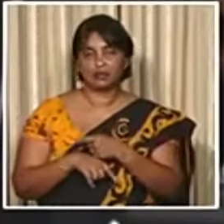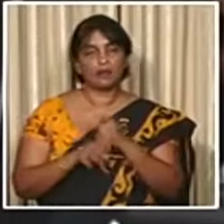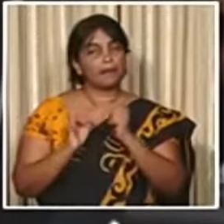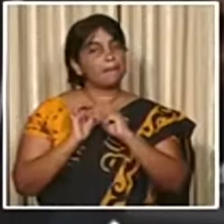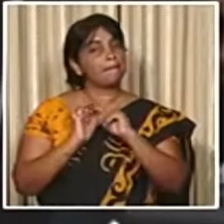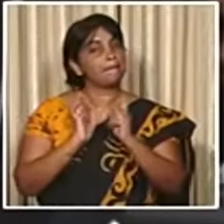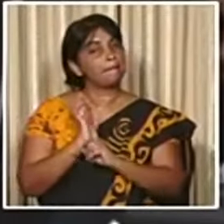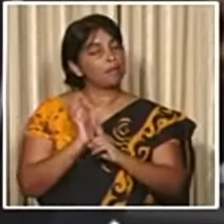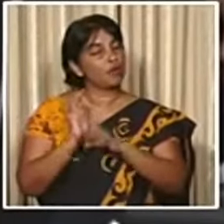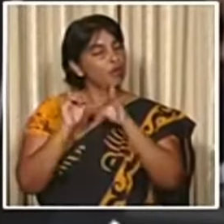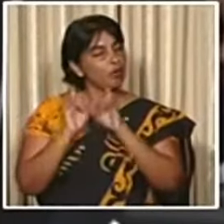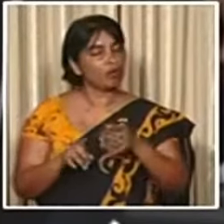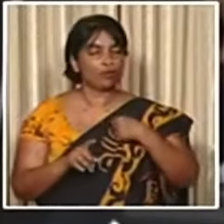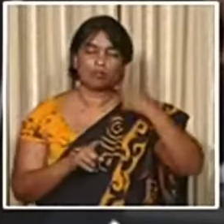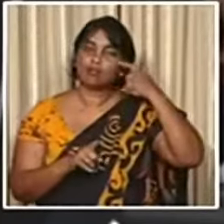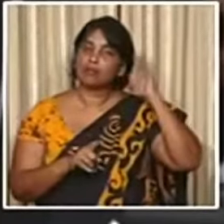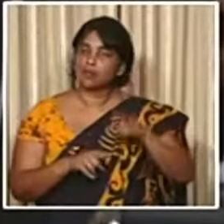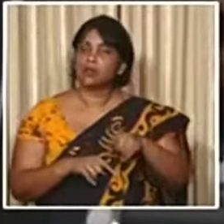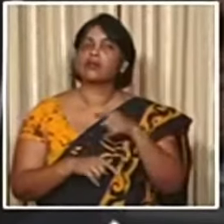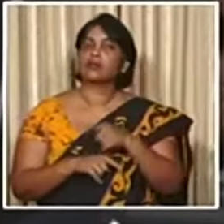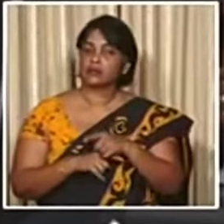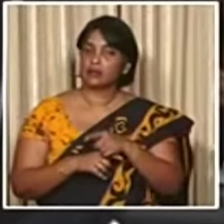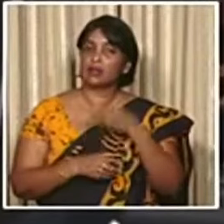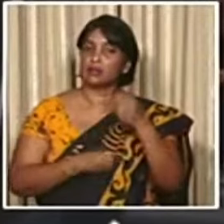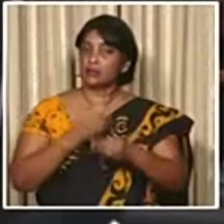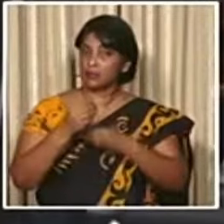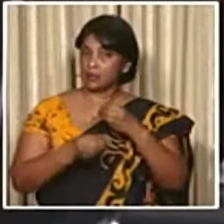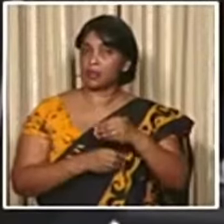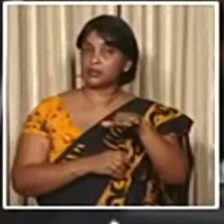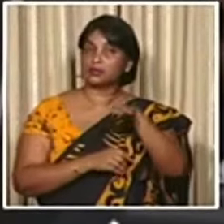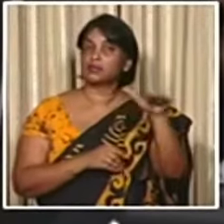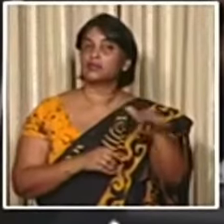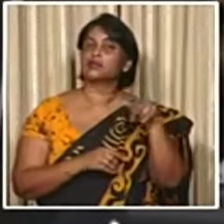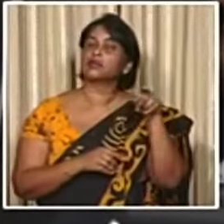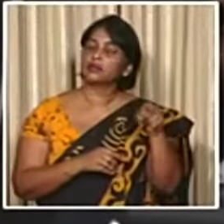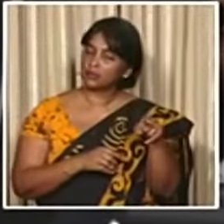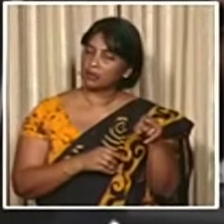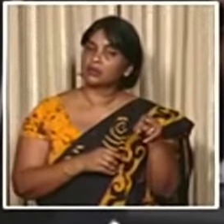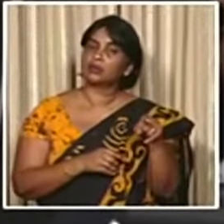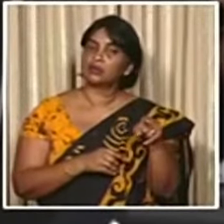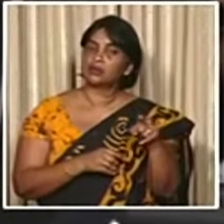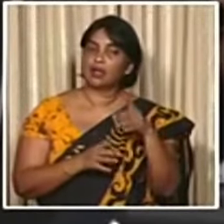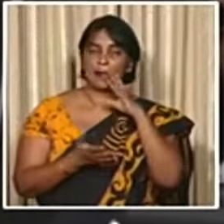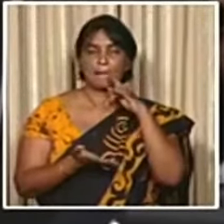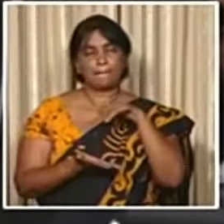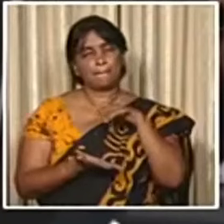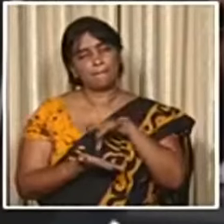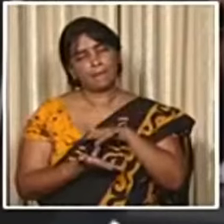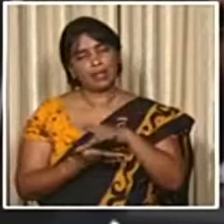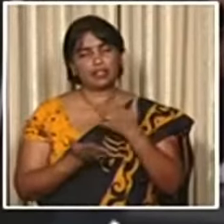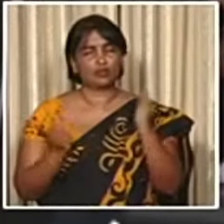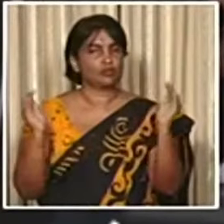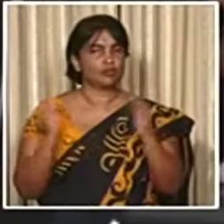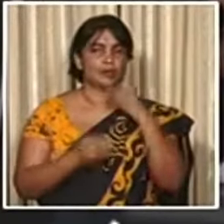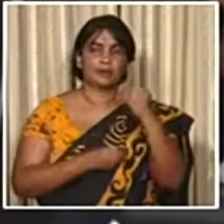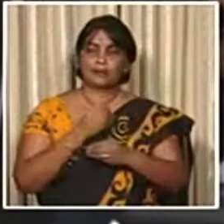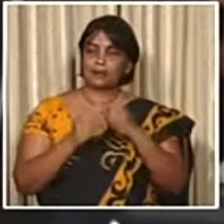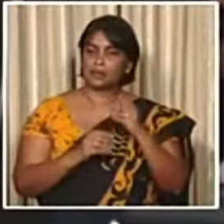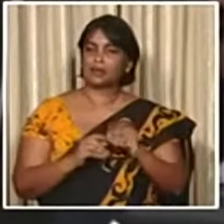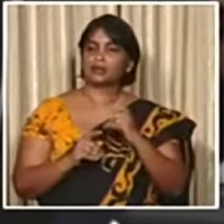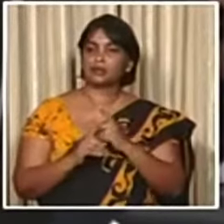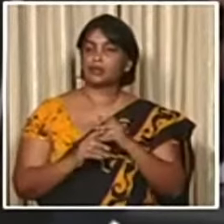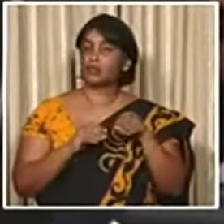පනත් කෙටුම්පත හරහා බලාපොරොත්තු වෙනවා ව්‍යවසායක ප්‍රජාවට මධ්‍යම සහ සුළු කර්මාන්තකරුවෝ ඒ